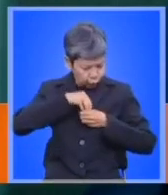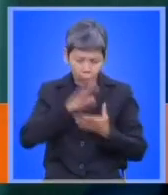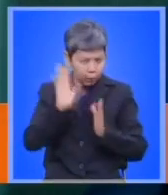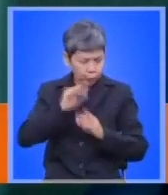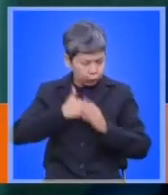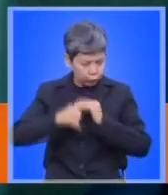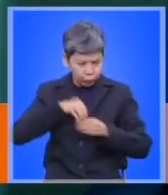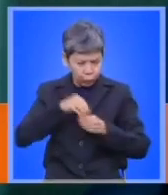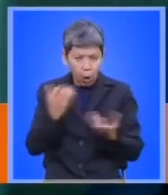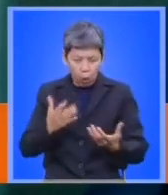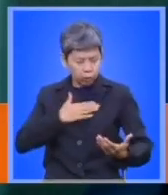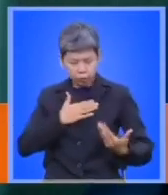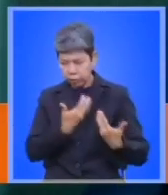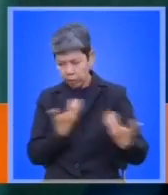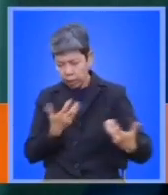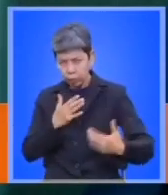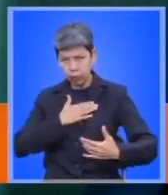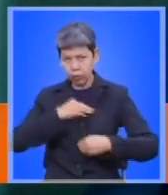แยกของใช้ส่วนตัวกับคนอื่น